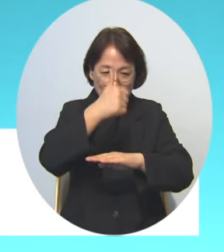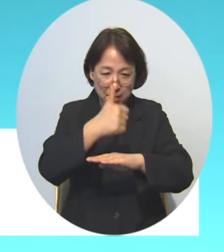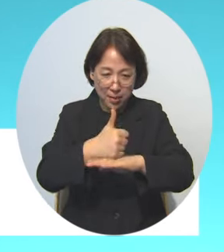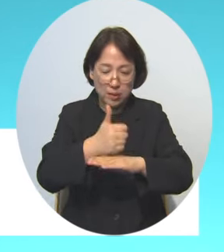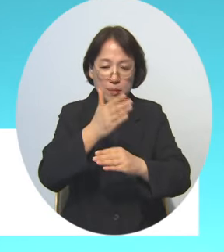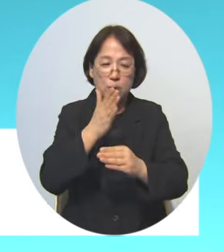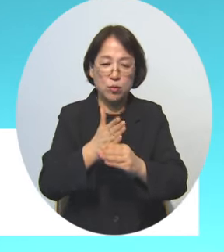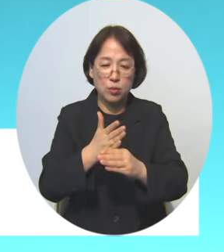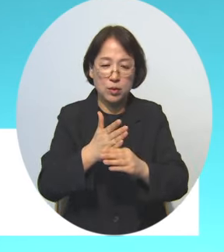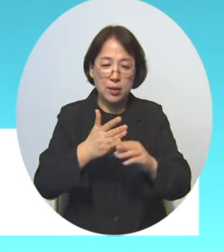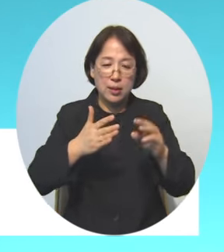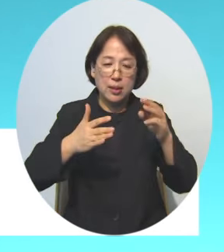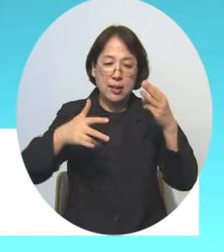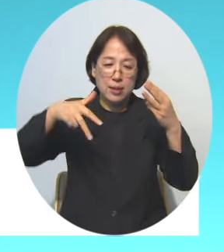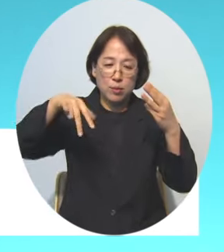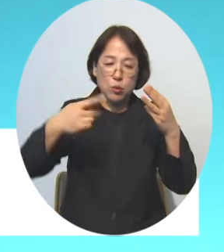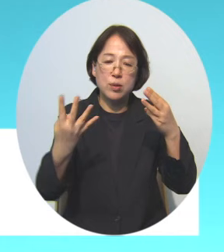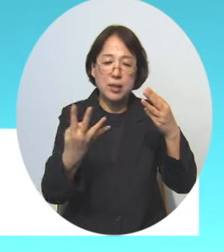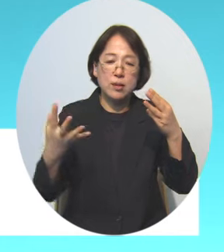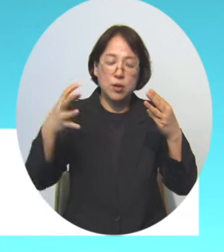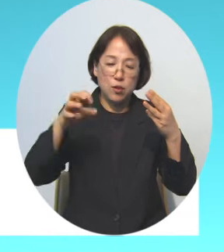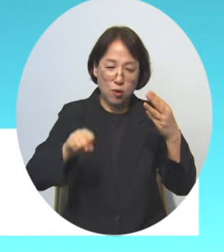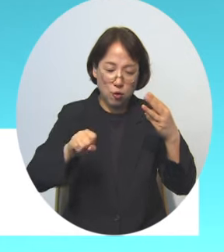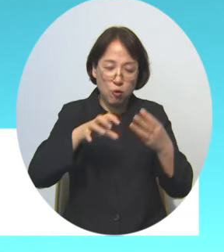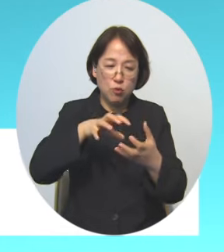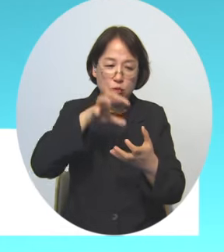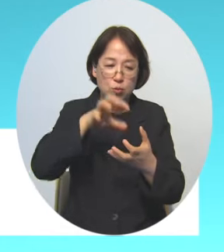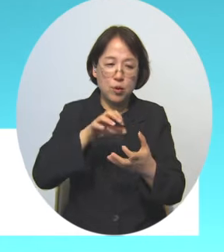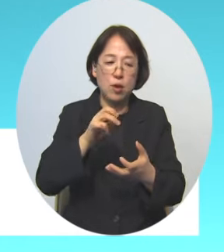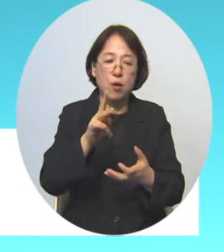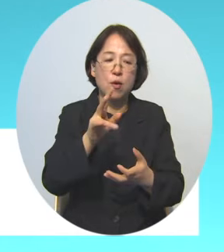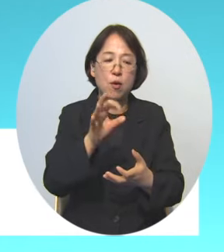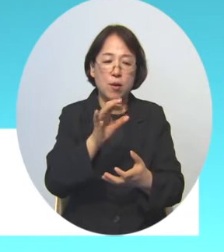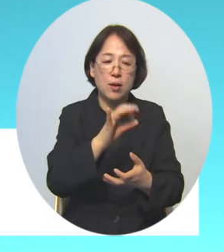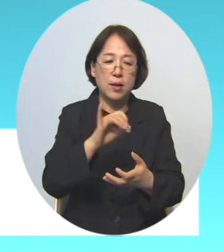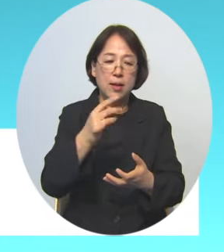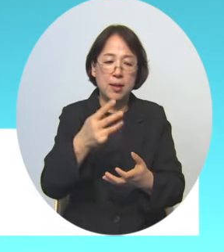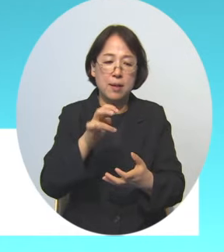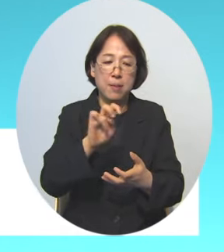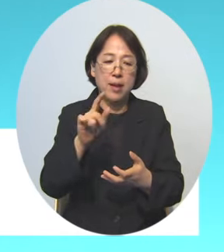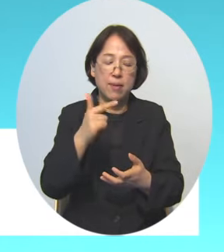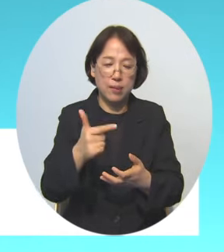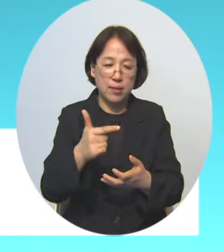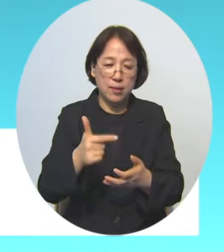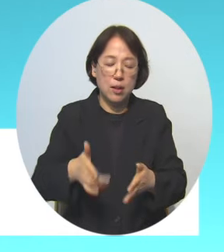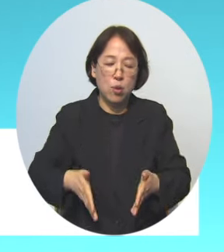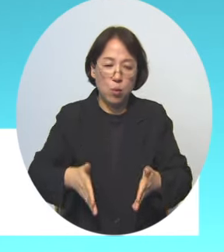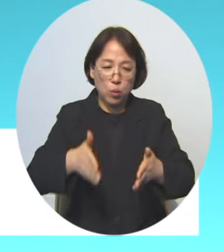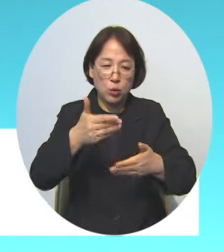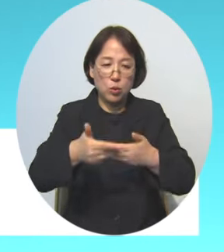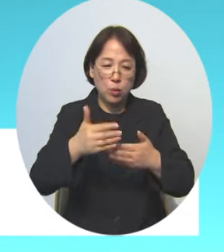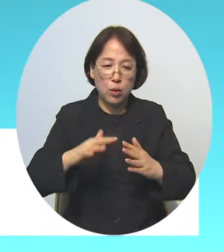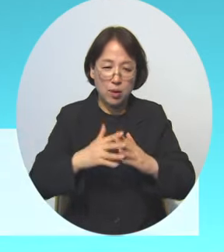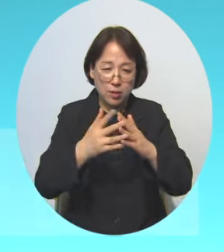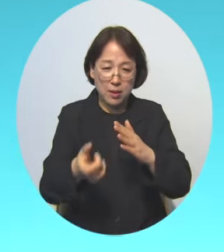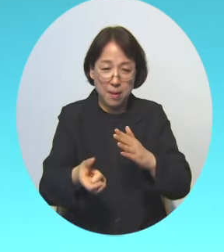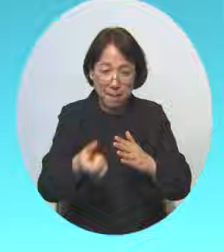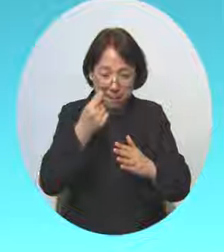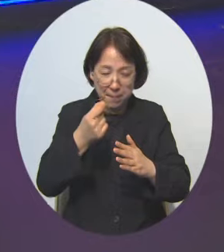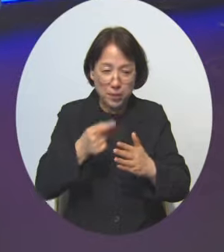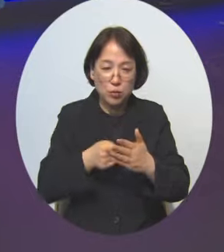단계인 3조 4천억 규모의 영일만 횡단 고속도로 건설을 빠르게